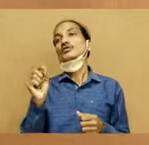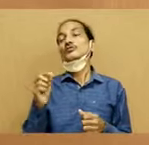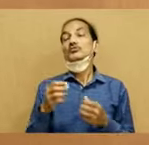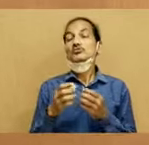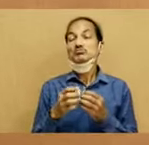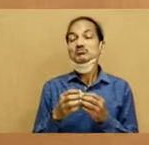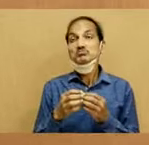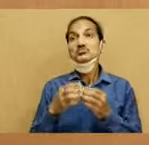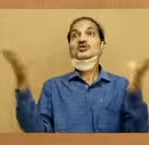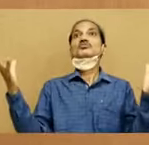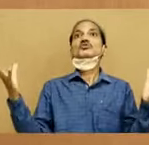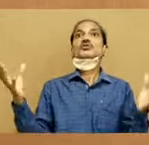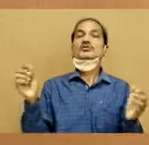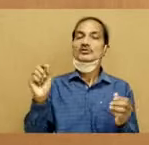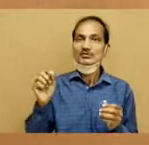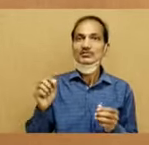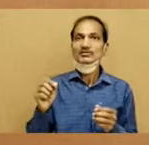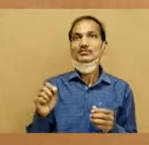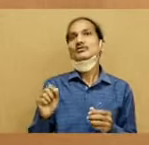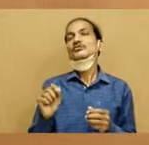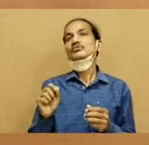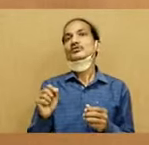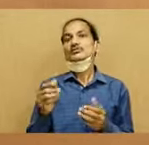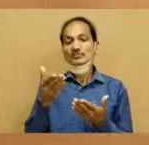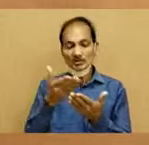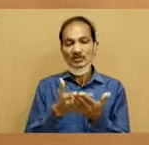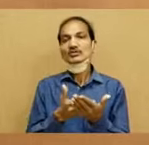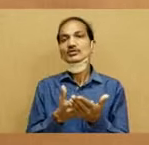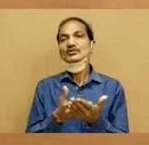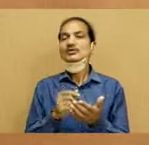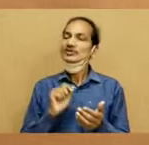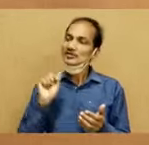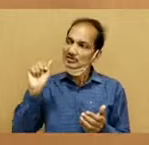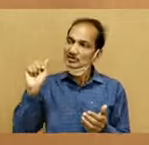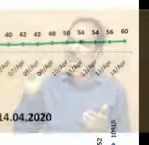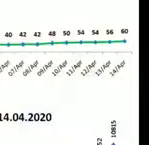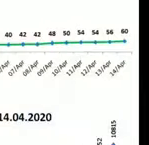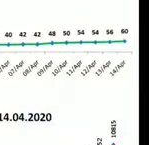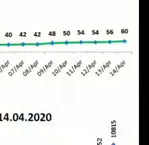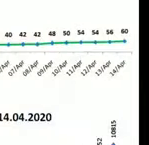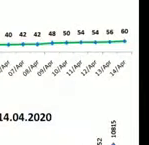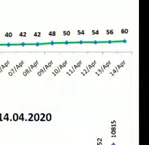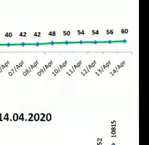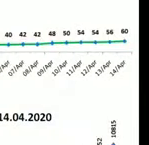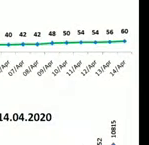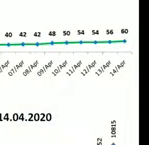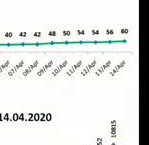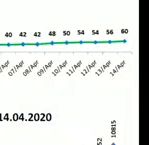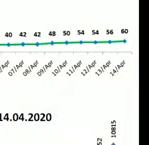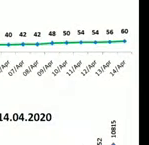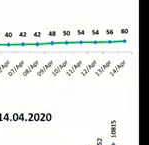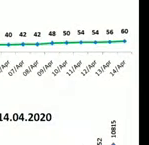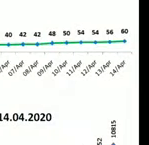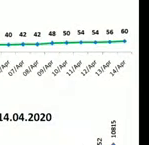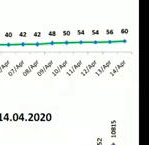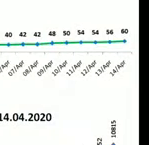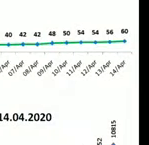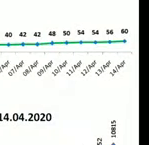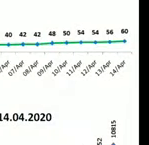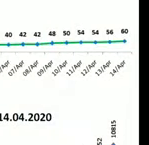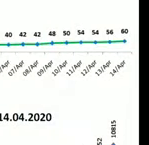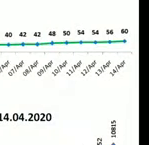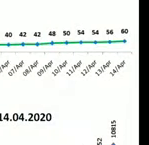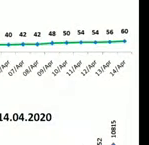ଭିତ୍ତିଭୂମିର ଆକଳନ କରିବା, ସେତେବେଳେ ସେ ସନ୍ତର୍ପିତ ତା'ର ଯେଉଁ ଷ୍ଟେପ୍ସ ରହୁଛି, ସନ୍ତର୍ପିତ ଭାବରେ